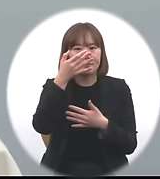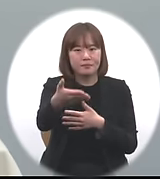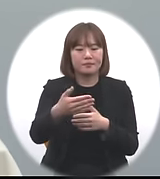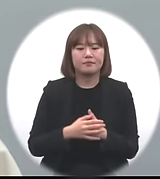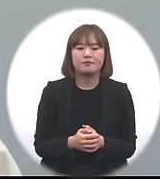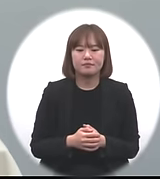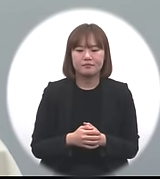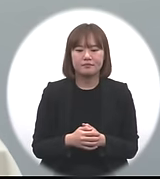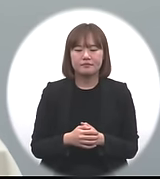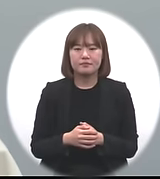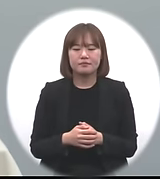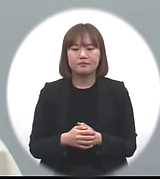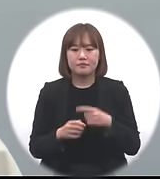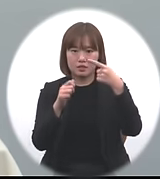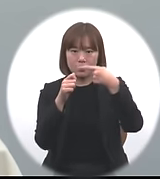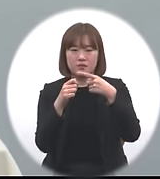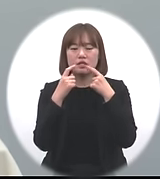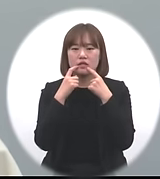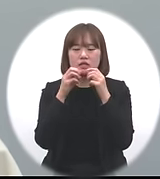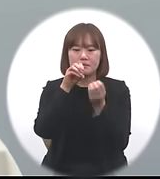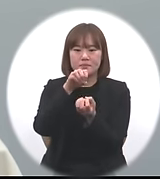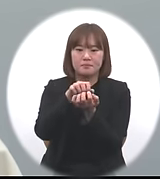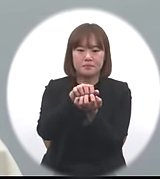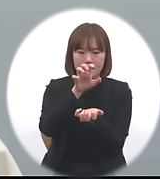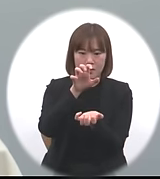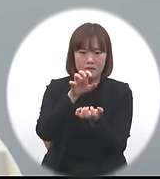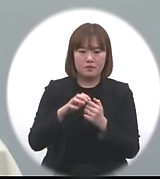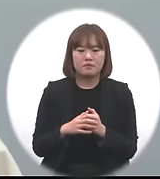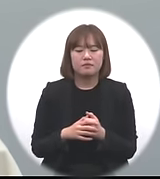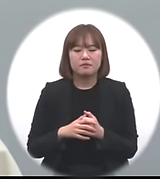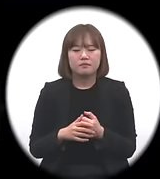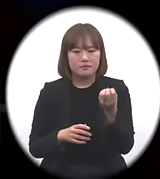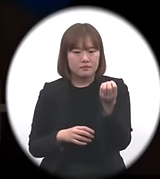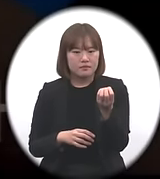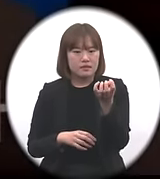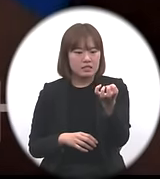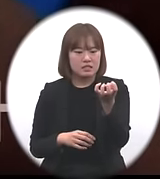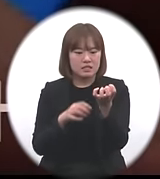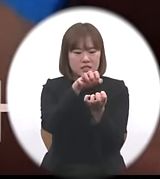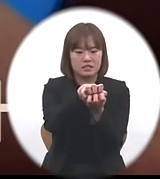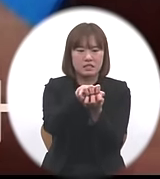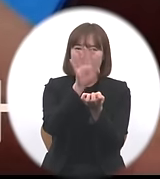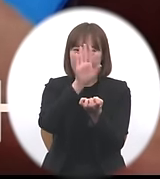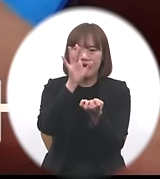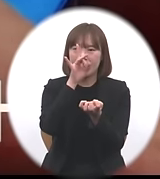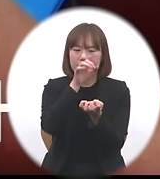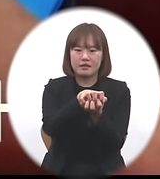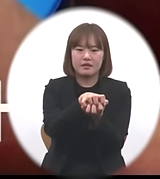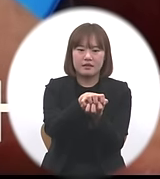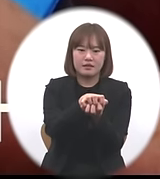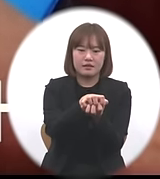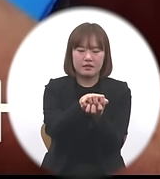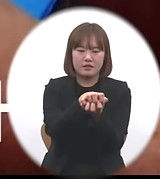자, 영상을 보시겠습니다. 뭐라고 말씀드렸냐면 첫 번째 입을 벌리셔야 된다고 그랬어요. 어떤 방법이 됐든 간에 입을 다물고